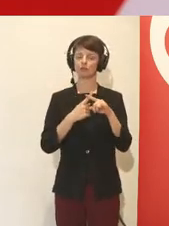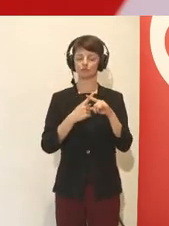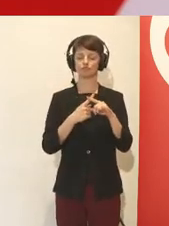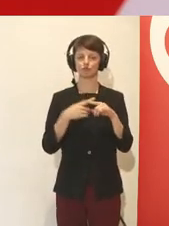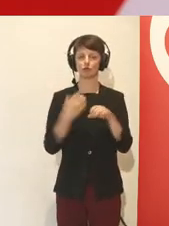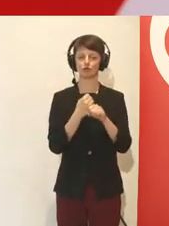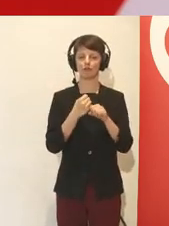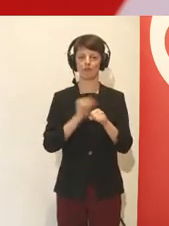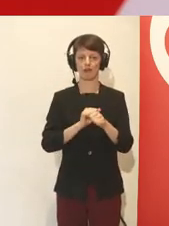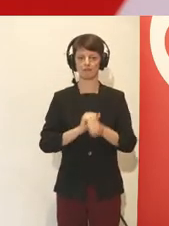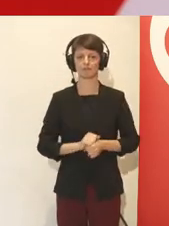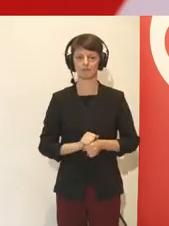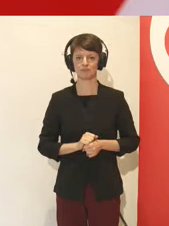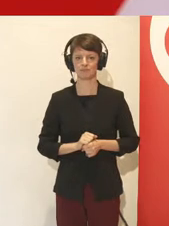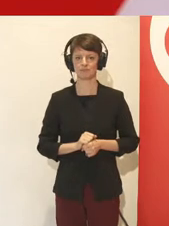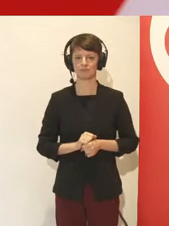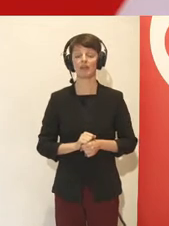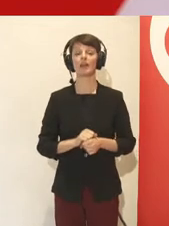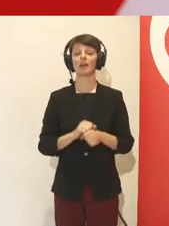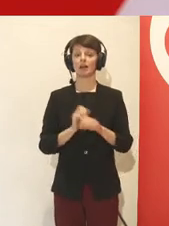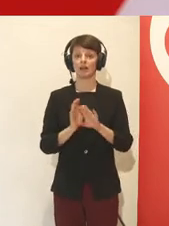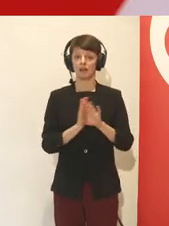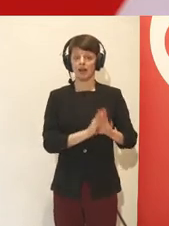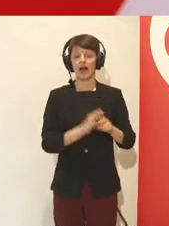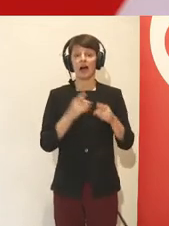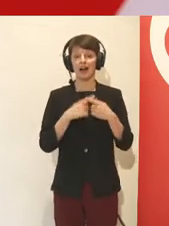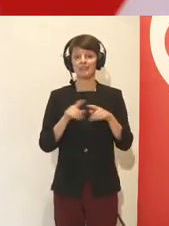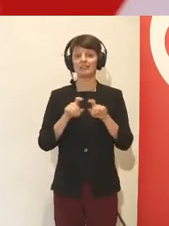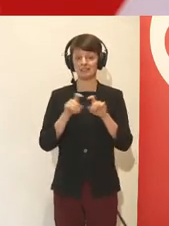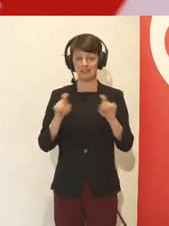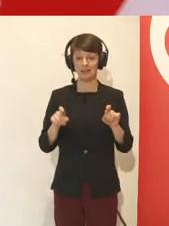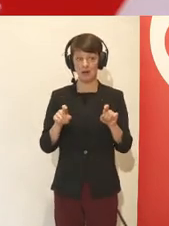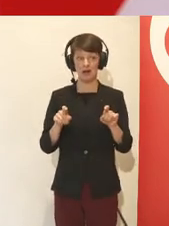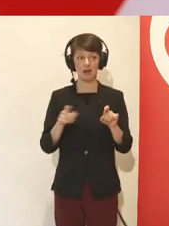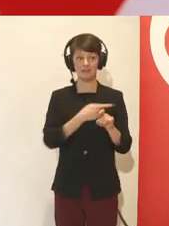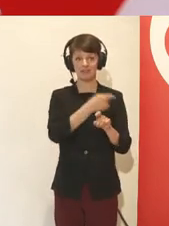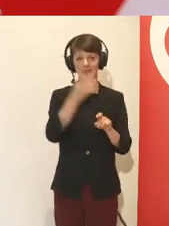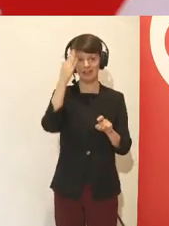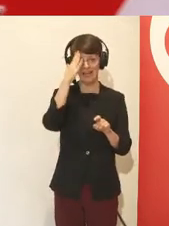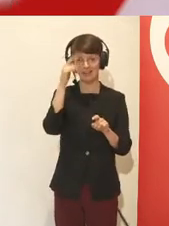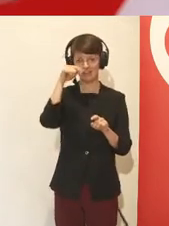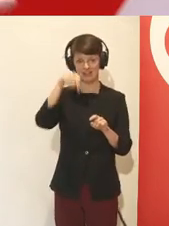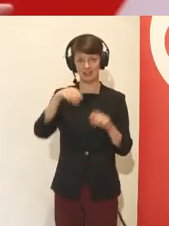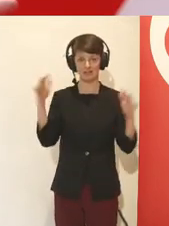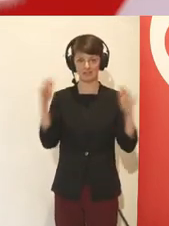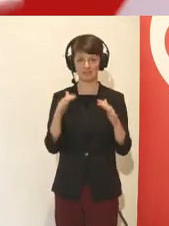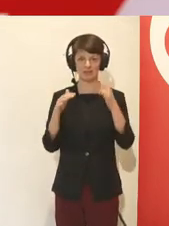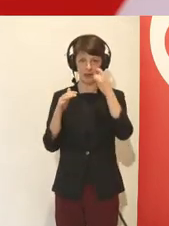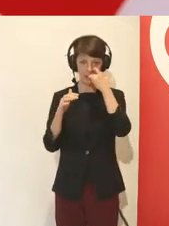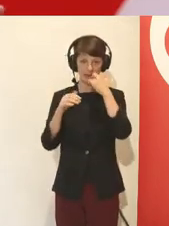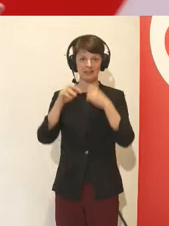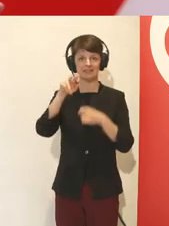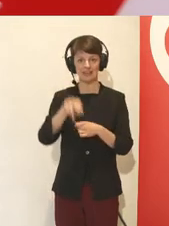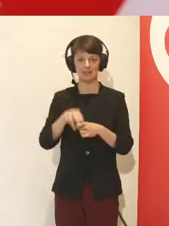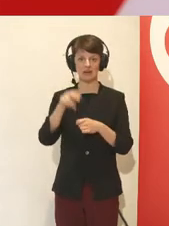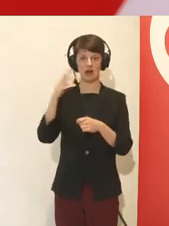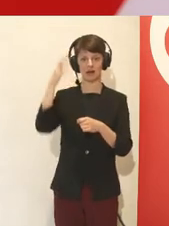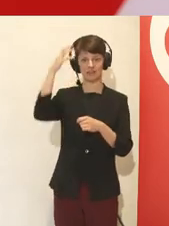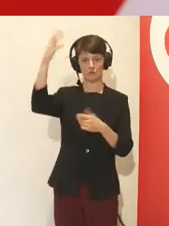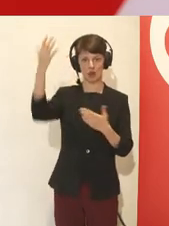das kennen wir wenn wir uns hier versammeln digital virtuell